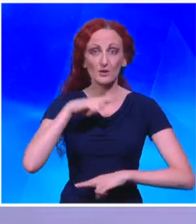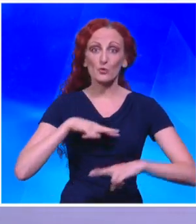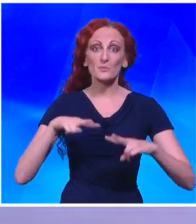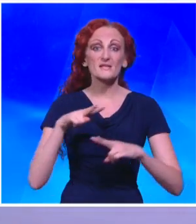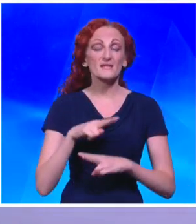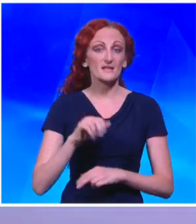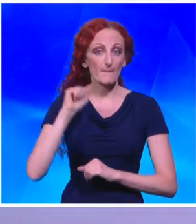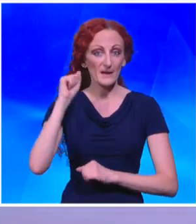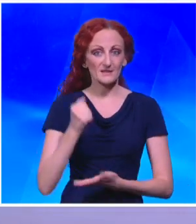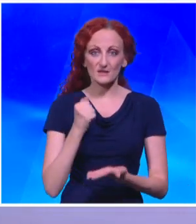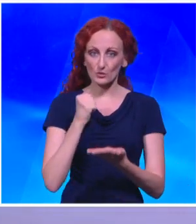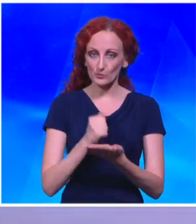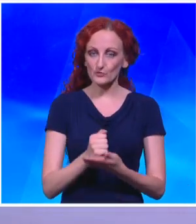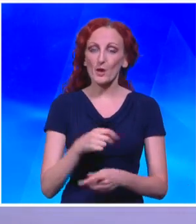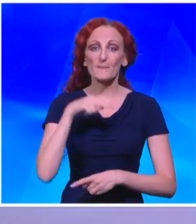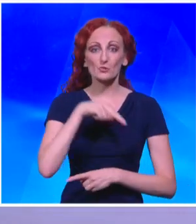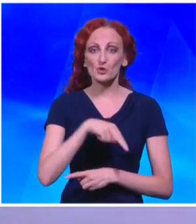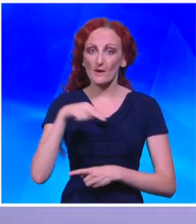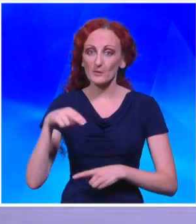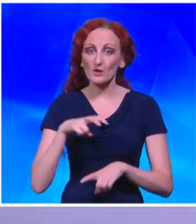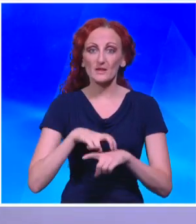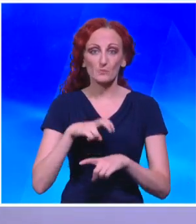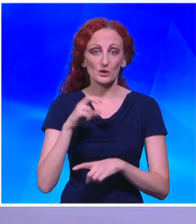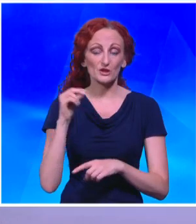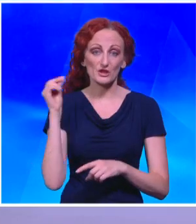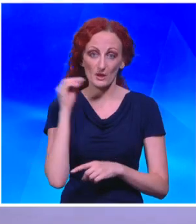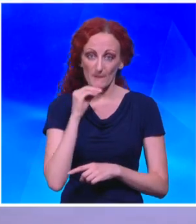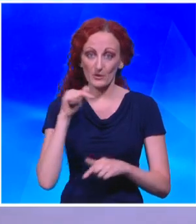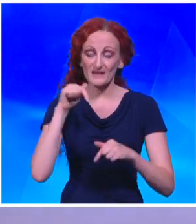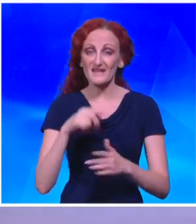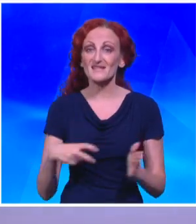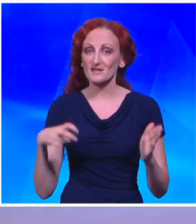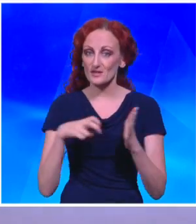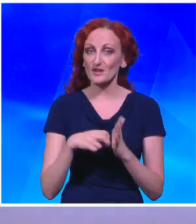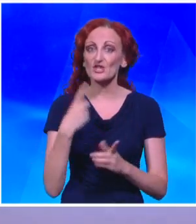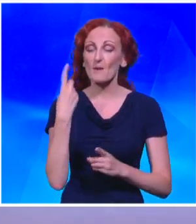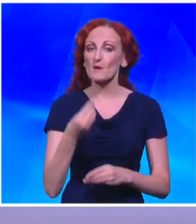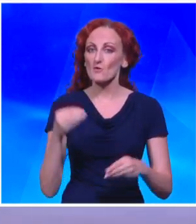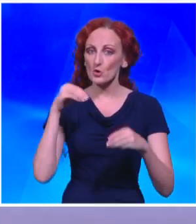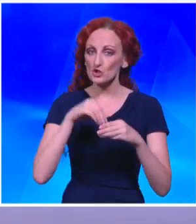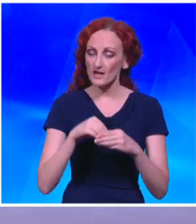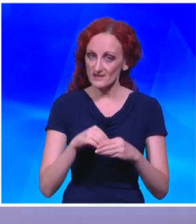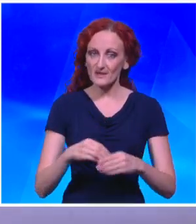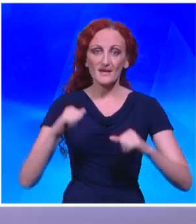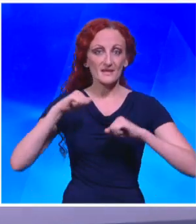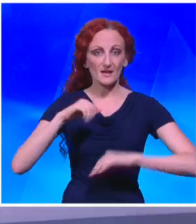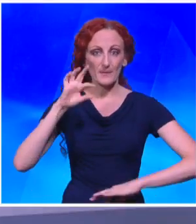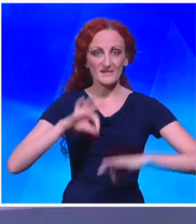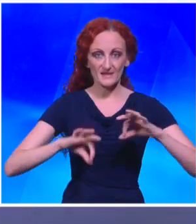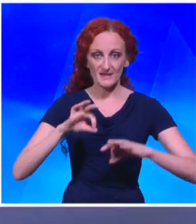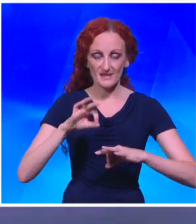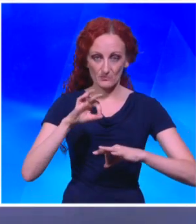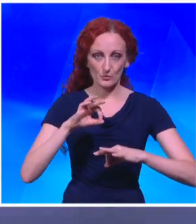Продължаваме промяната. Демократична България пък днес се регистрираха за първо участие на кметски избори. И така, битката за София